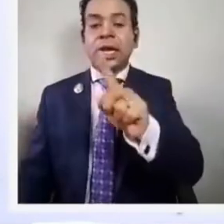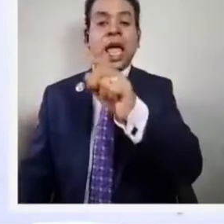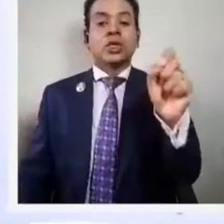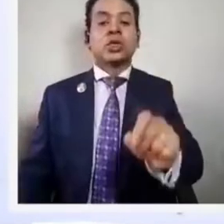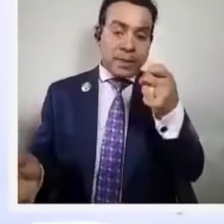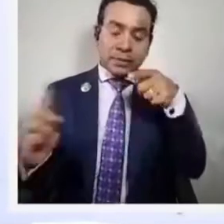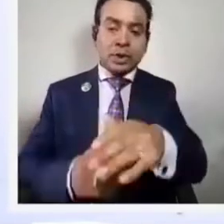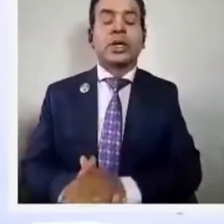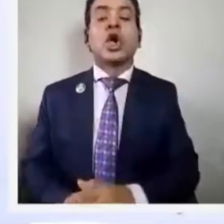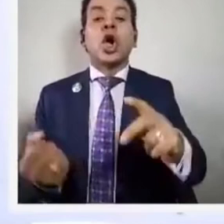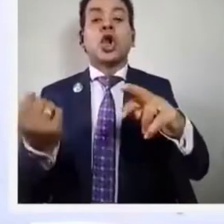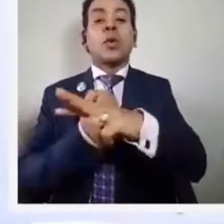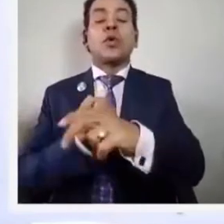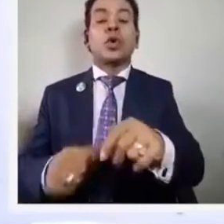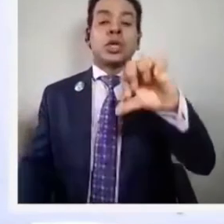সুস্থ হয়েছে